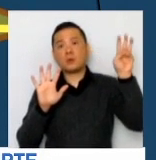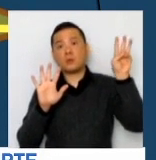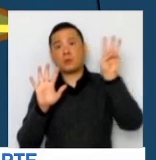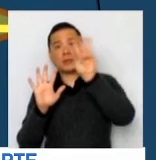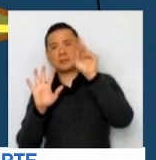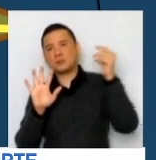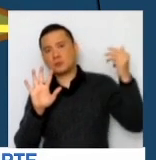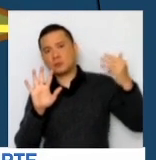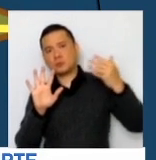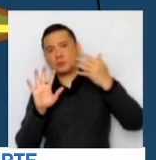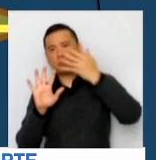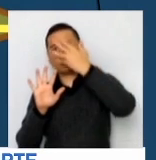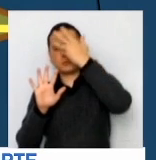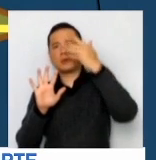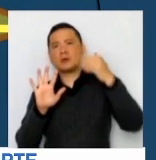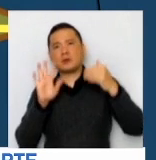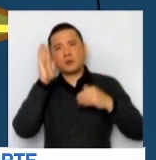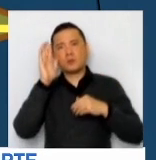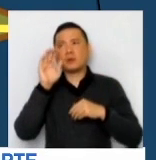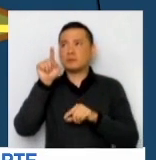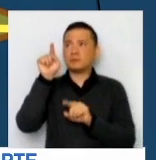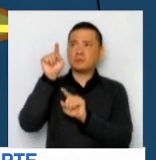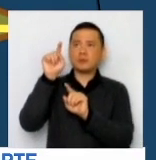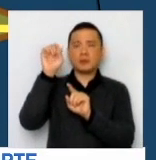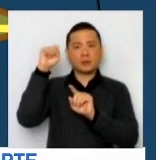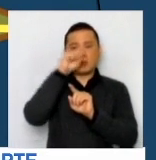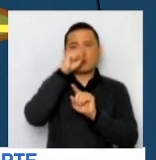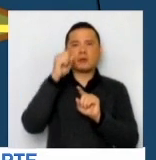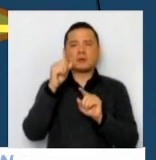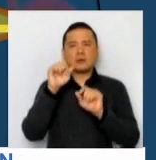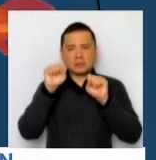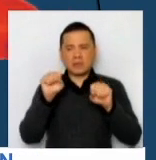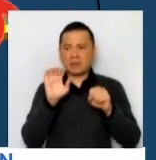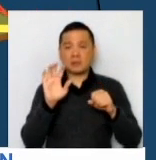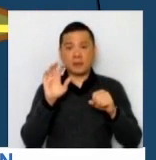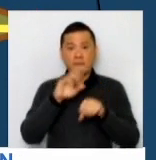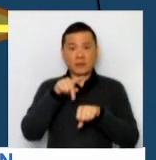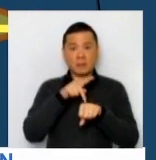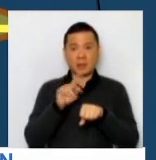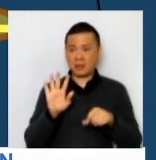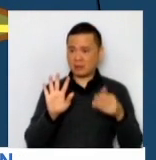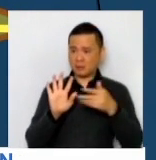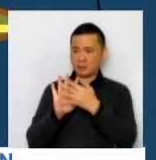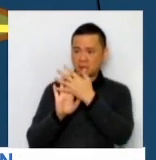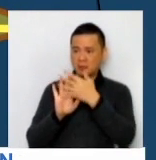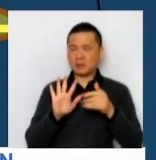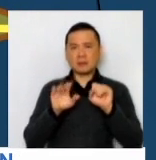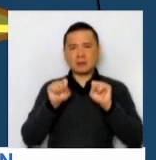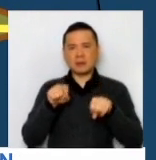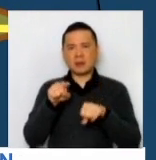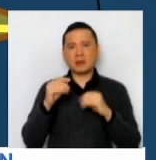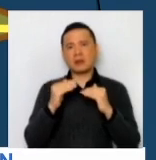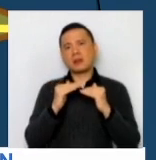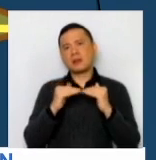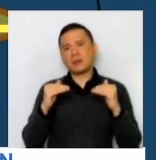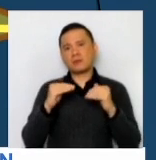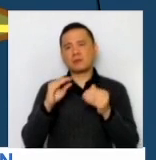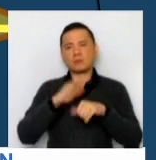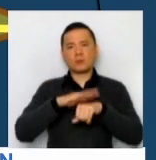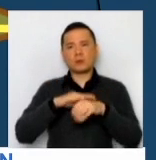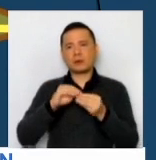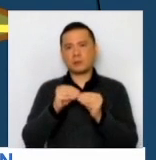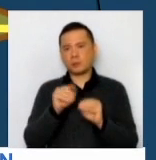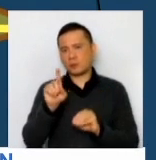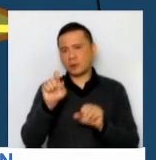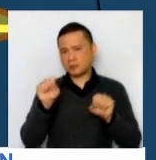posible rin tayo magtaas ng warning signal number 1 at least, ha, doon sa may bandang dulong Hilagang Luzon. Ganun pa man, ang talagang